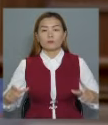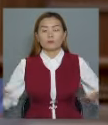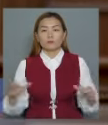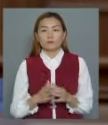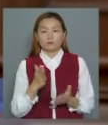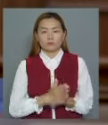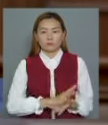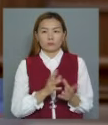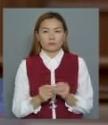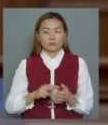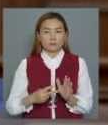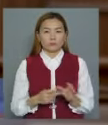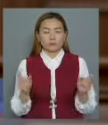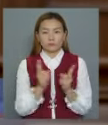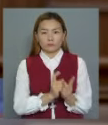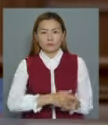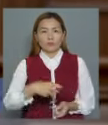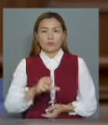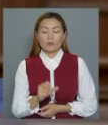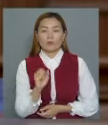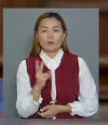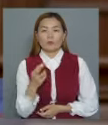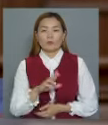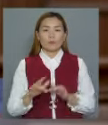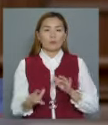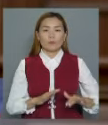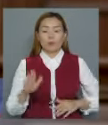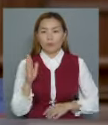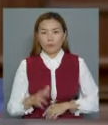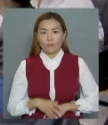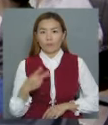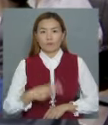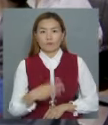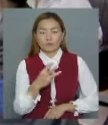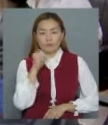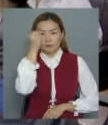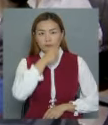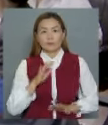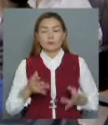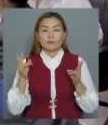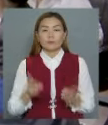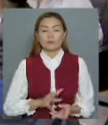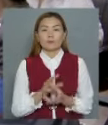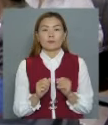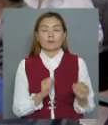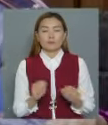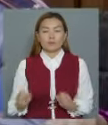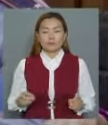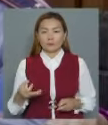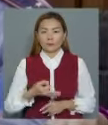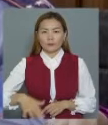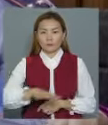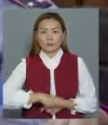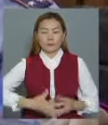ұйымдарында жоспарлы кездесу апталық акциялар ұйымдастырылуда. 2023 мұндай қайғылы оқиғалардың алдын алу үшін